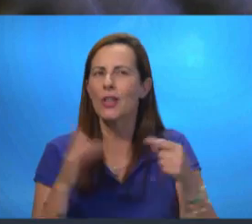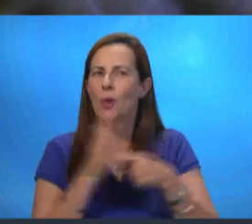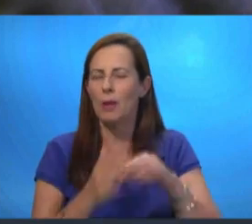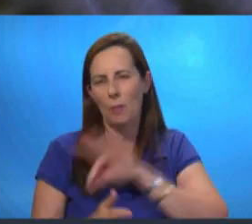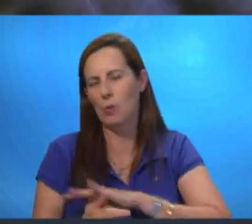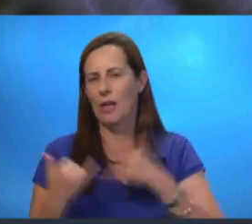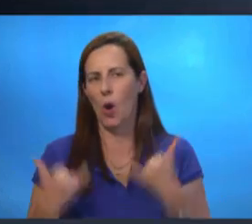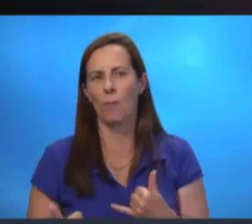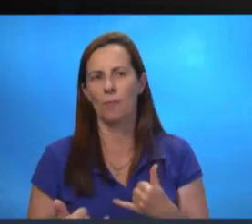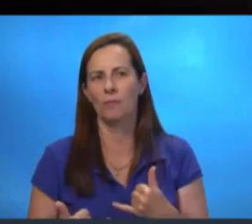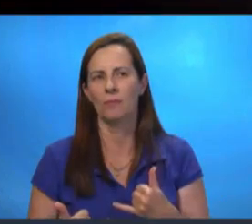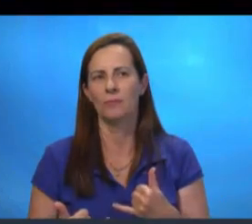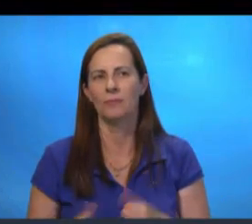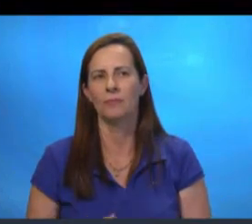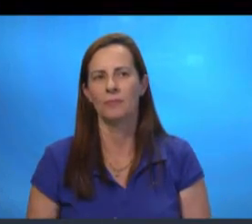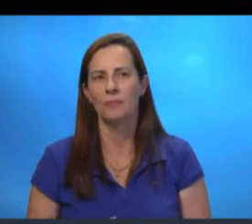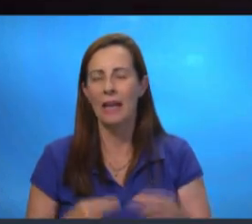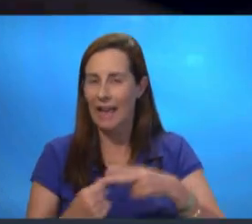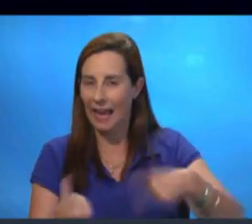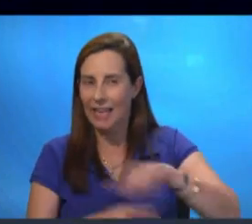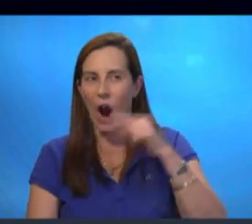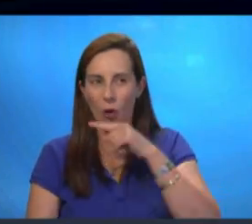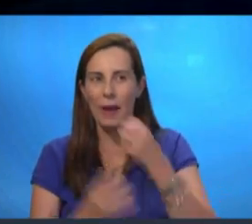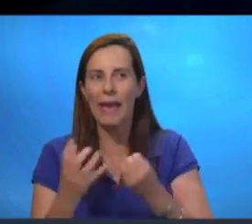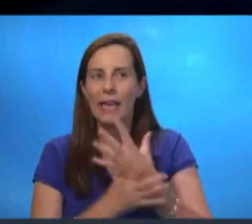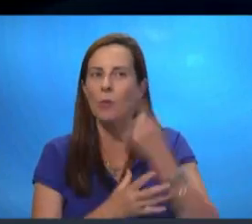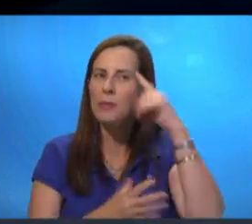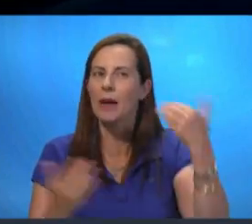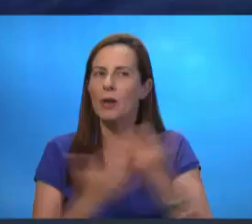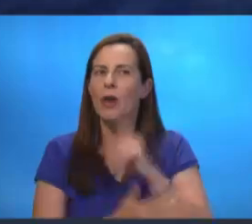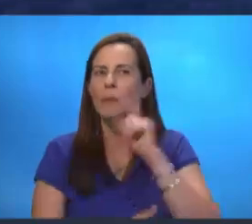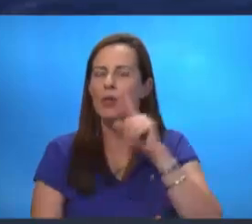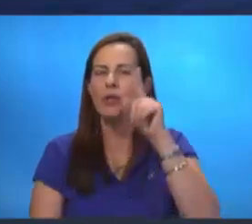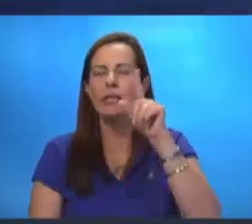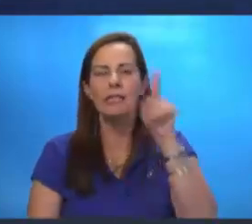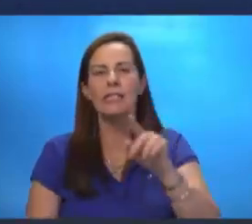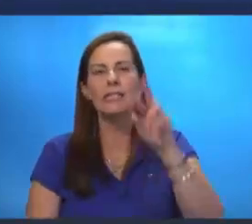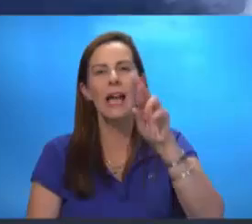ורסי, נסיעות נשני דין. ליד הכיכר האדומה הקימו מיזם חדש בשם זרדיה.